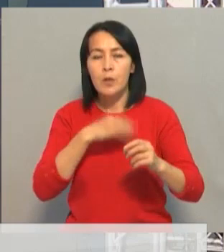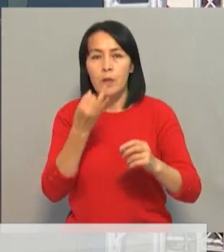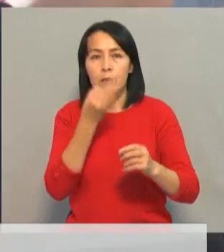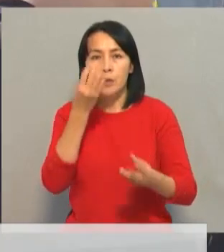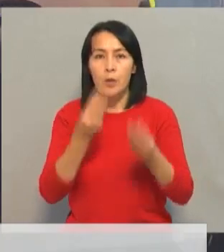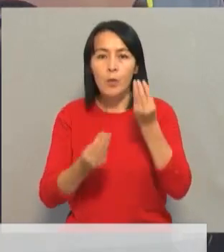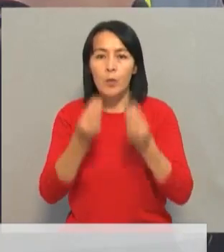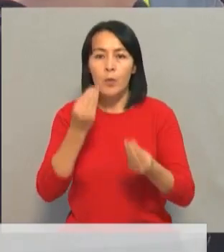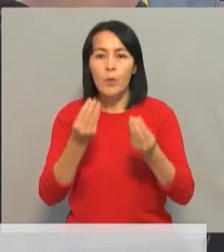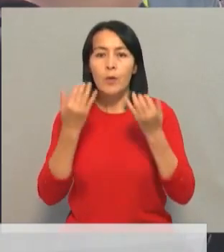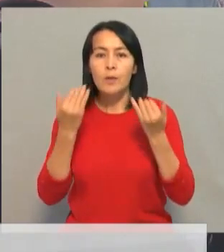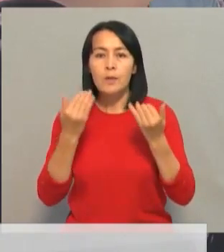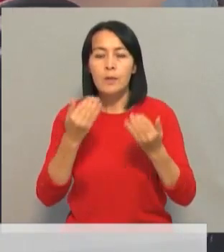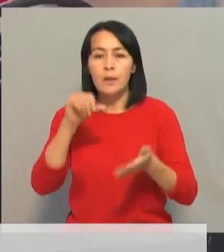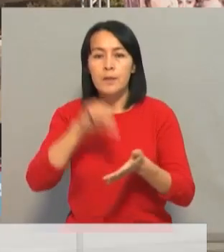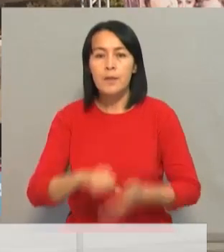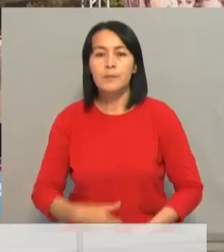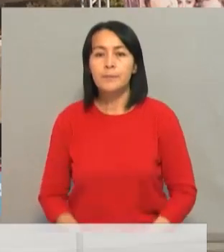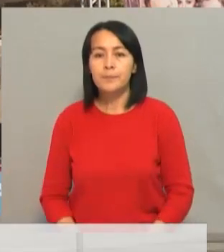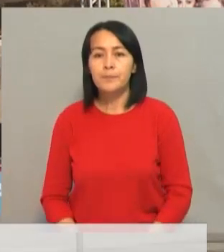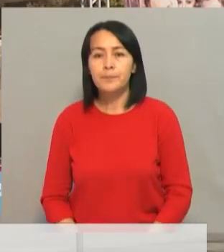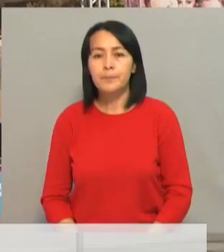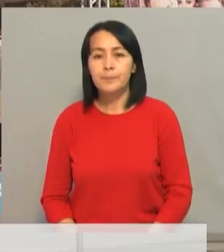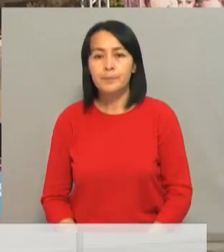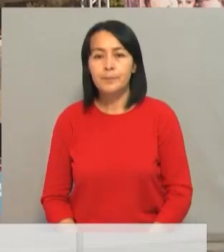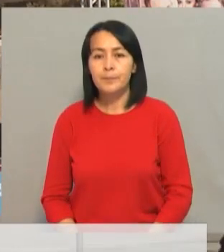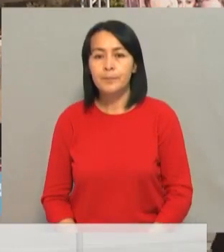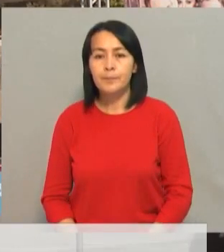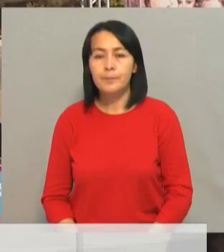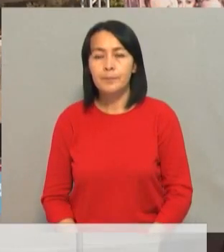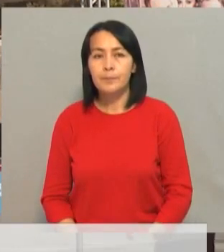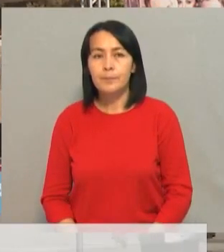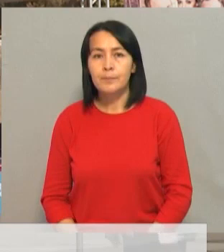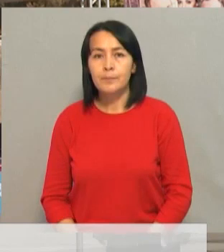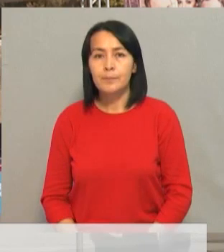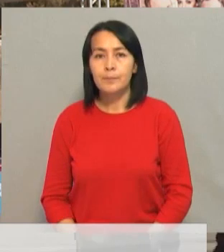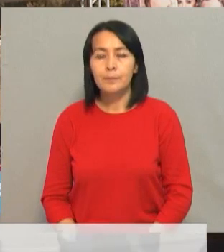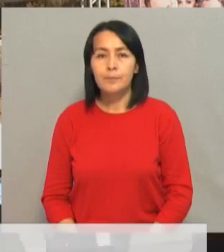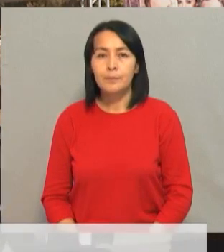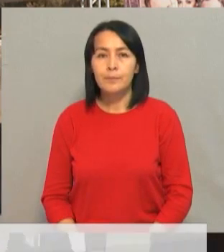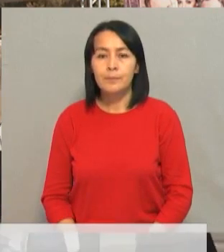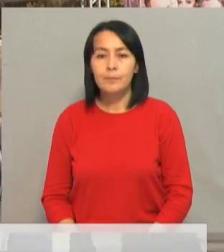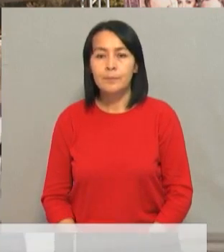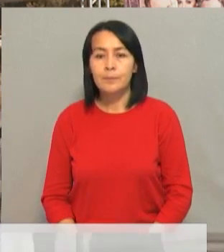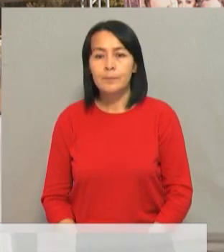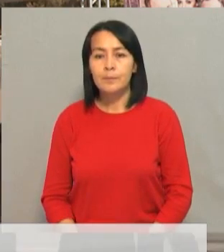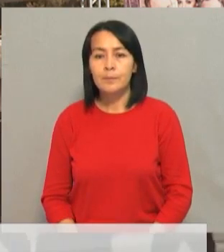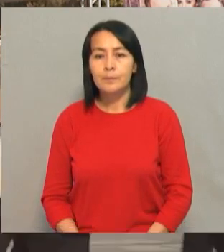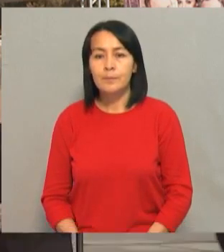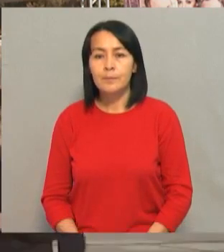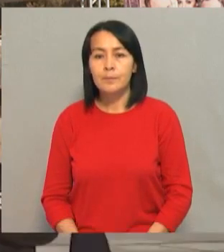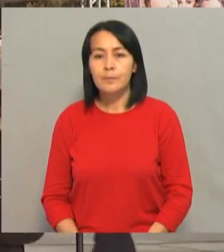ойыншылар қатысып бақ сынауда. Это большой проект, который направлен на популяризацию шахмат в нашей